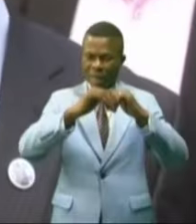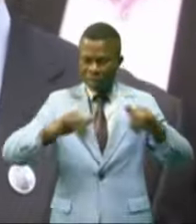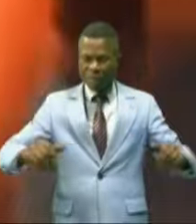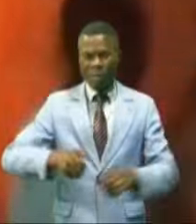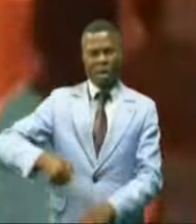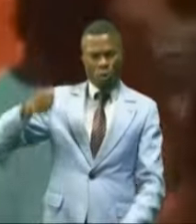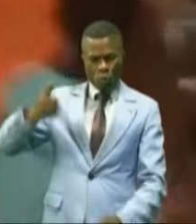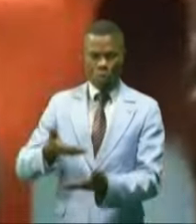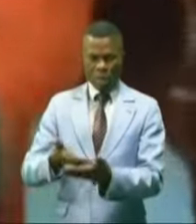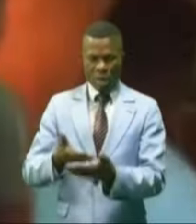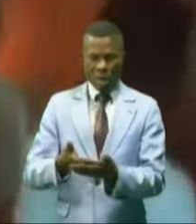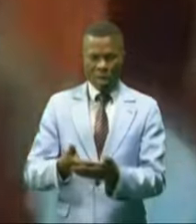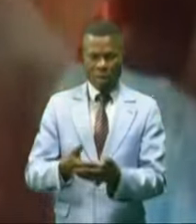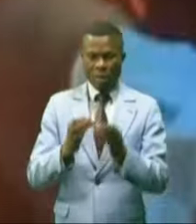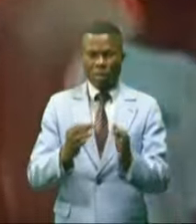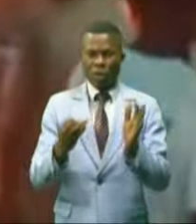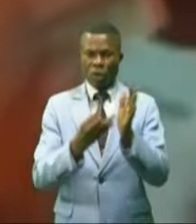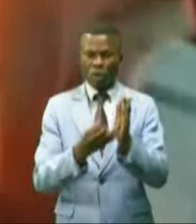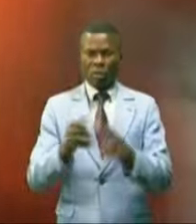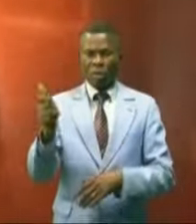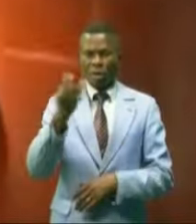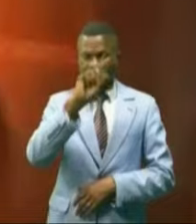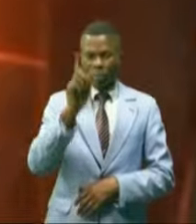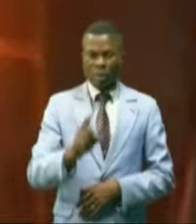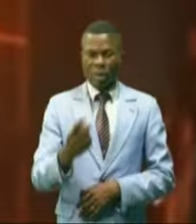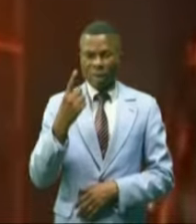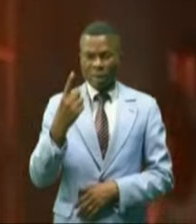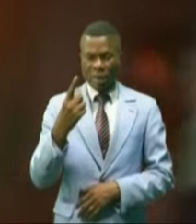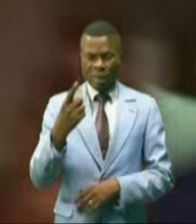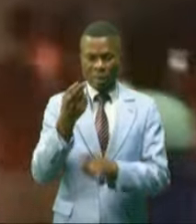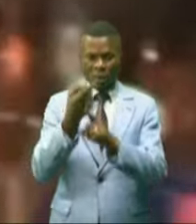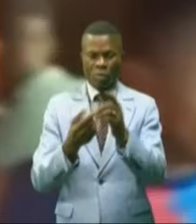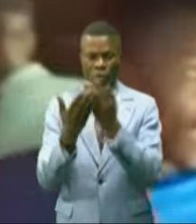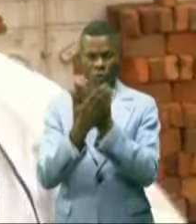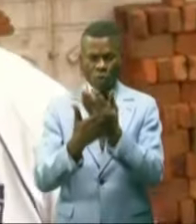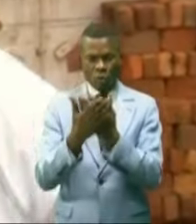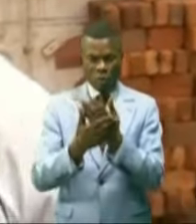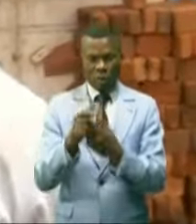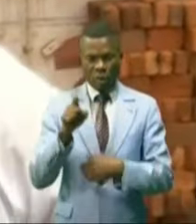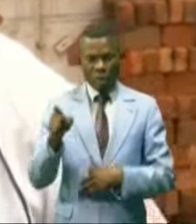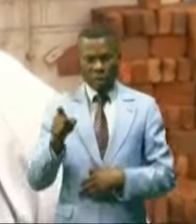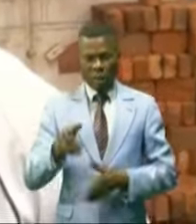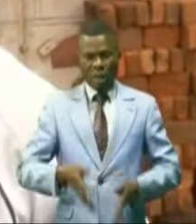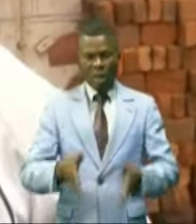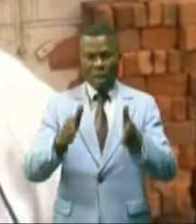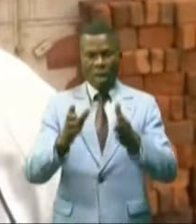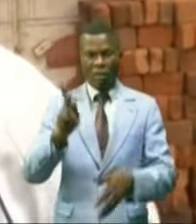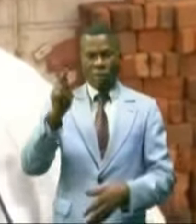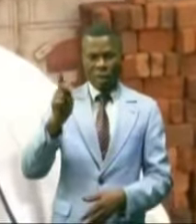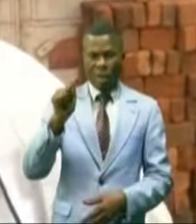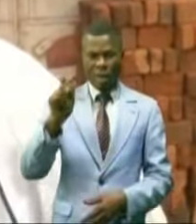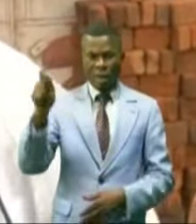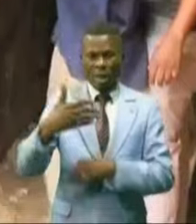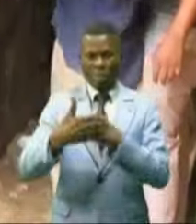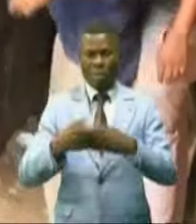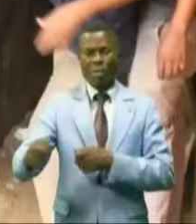que le fait qui s'est déclaré dimanche 21 juillet 2024 au domicile de M. Kankondé, sur l'avenue des Cadets, en face du marché Ofida, quartier Kamaï